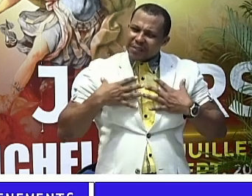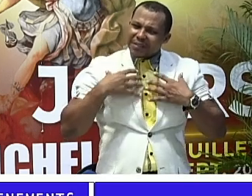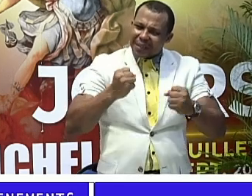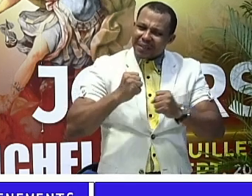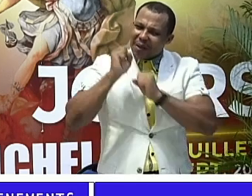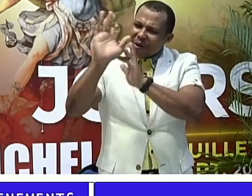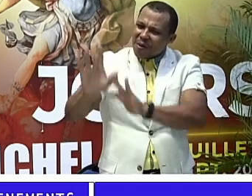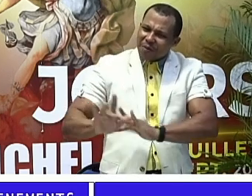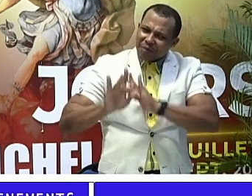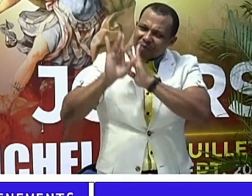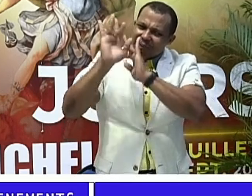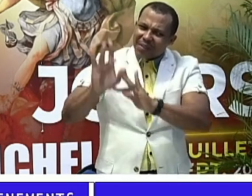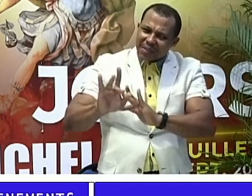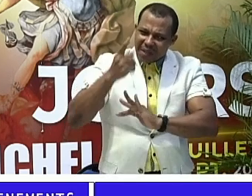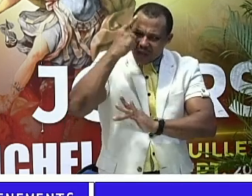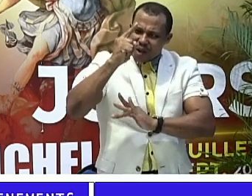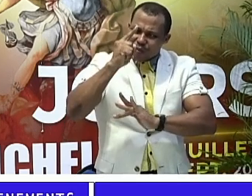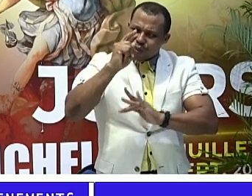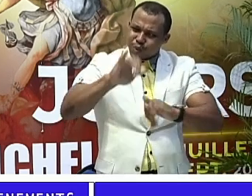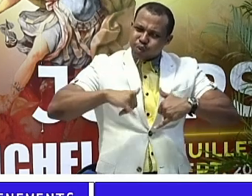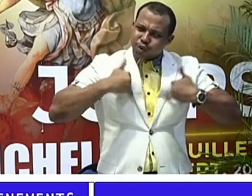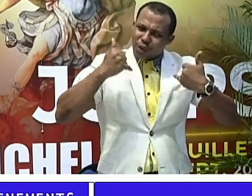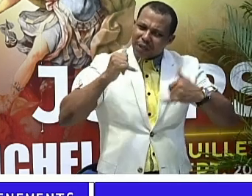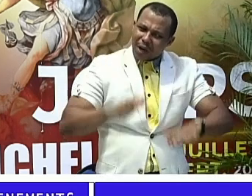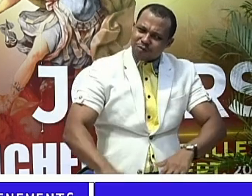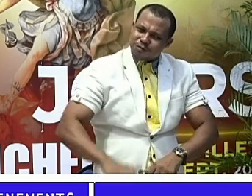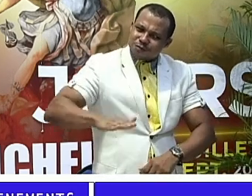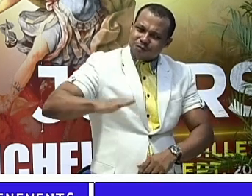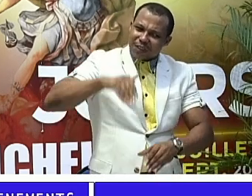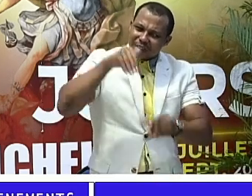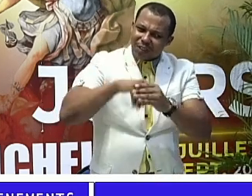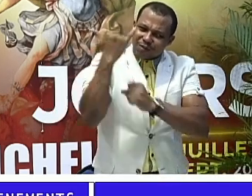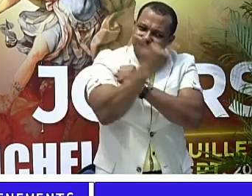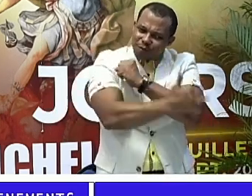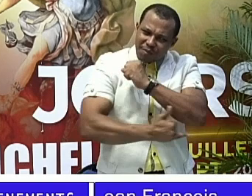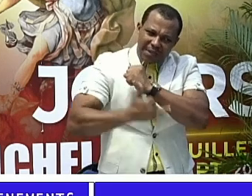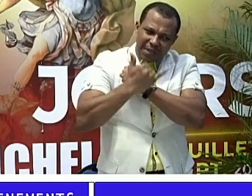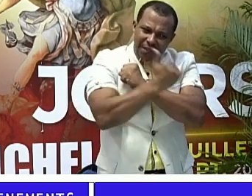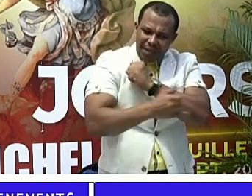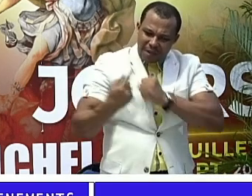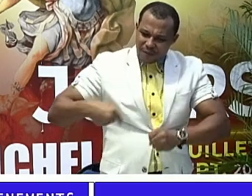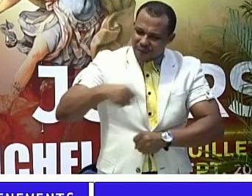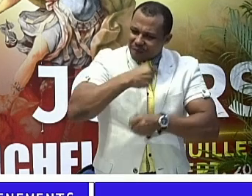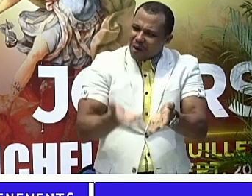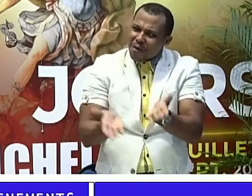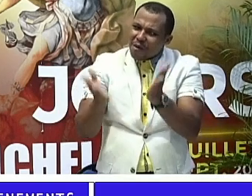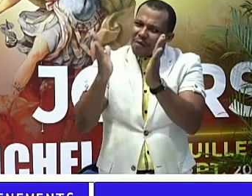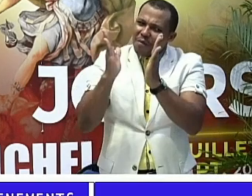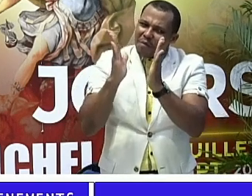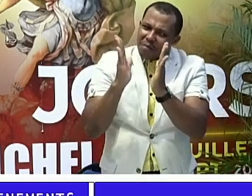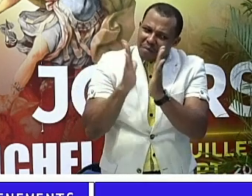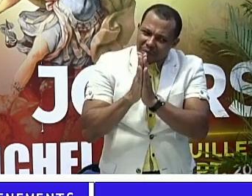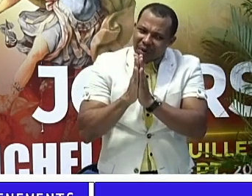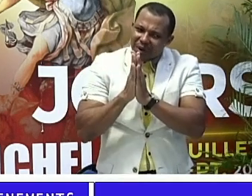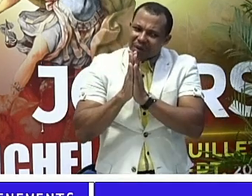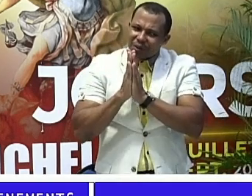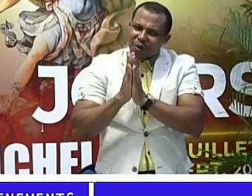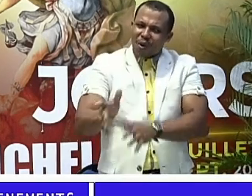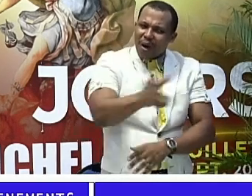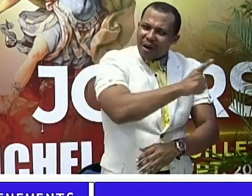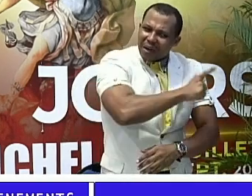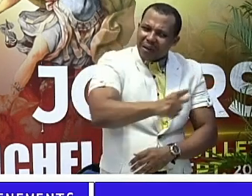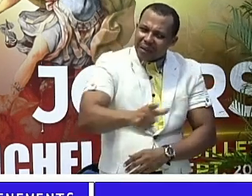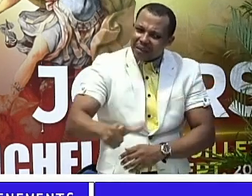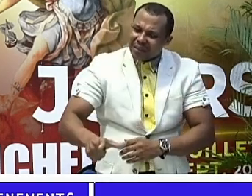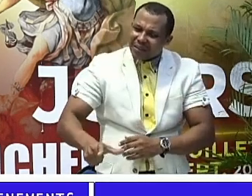jeunes qui a grandi dans le pays, dans la peur. Namando, conversion pour le monde qui a fait mal